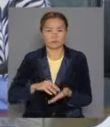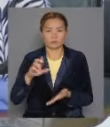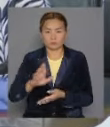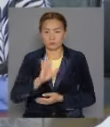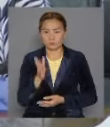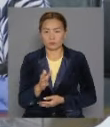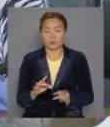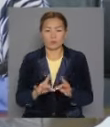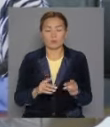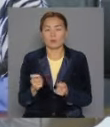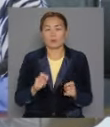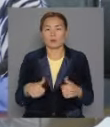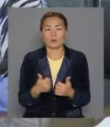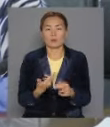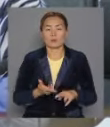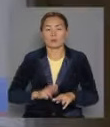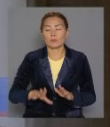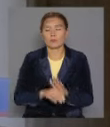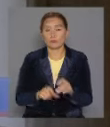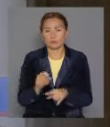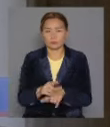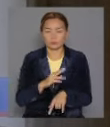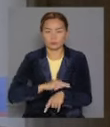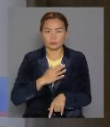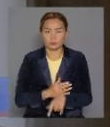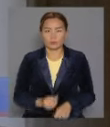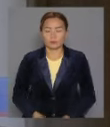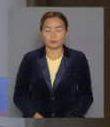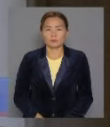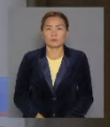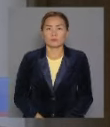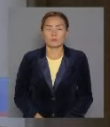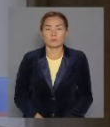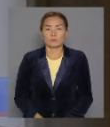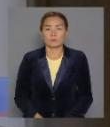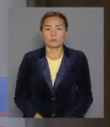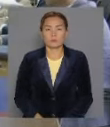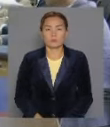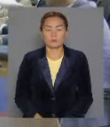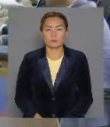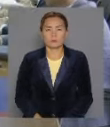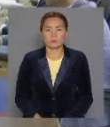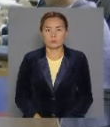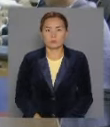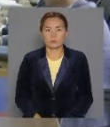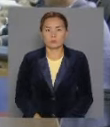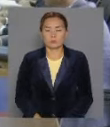жолданатындығын жеткізіп, басқармаларға осы тұрғыда тапсырма берді. Нұрайым Рүстемқызы, Гауһар Нұрлыбекқызы, Тілек Қабылғұмаров, жаңалық қызметі.